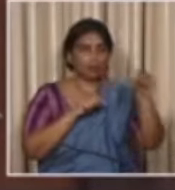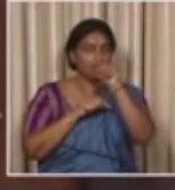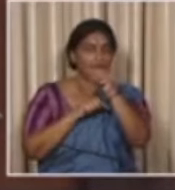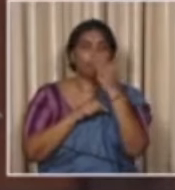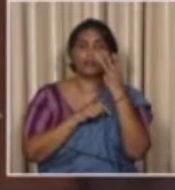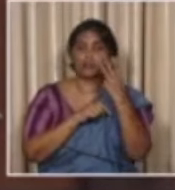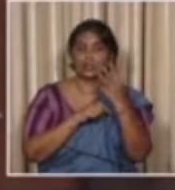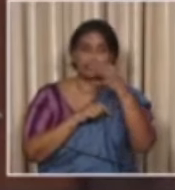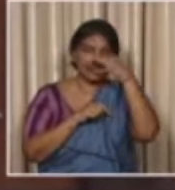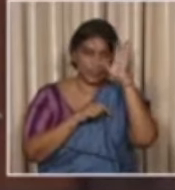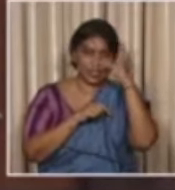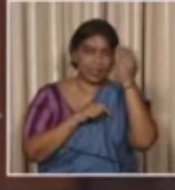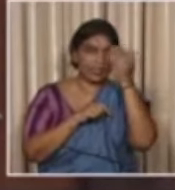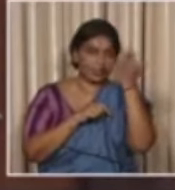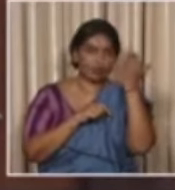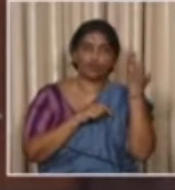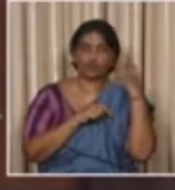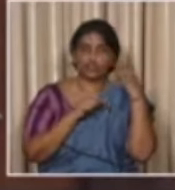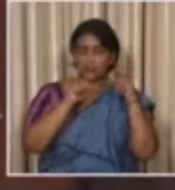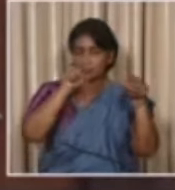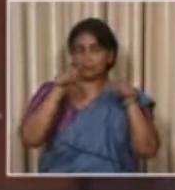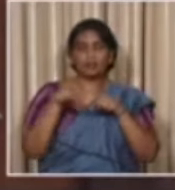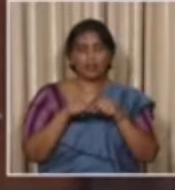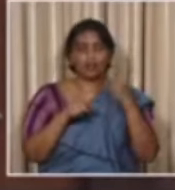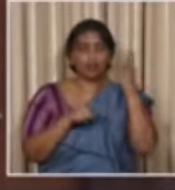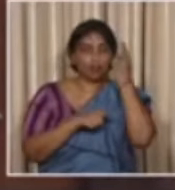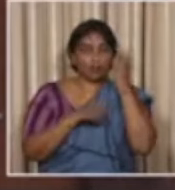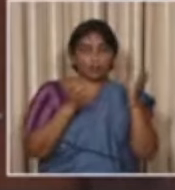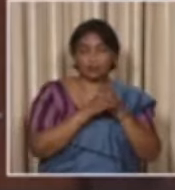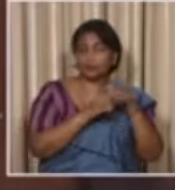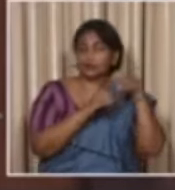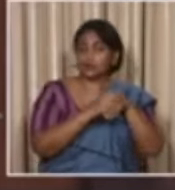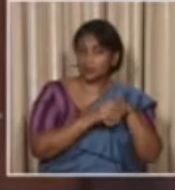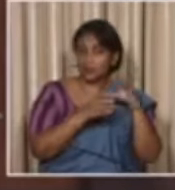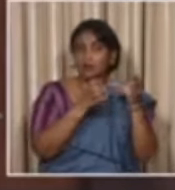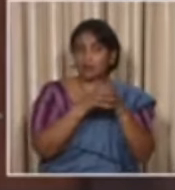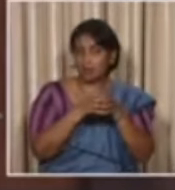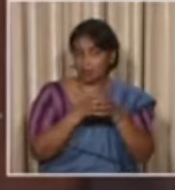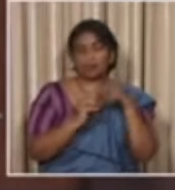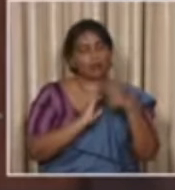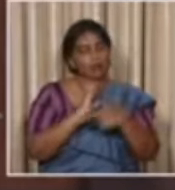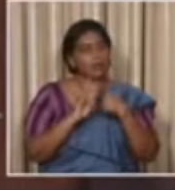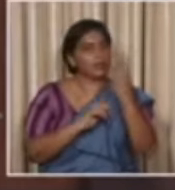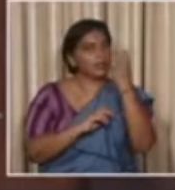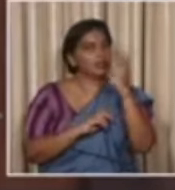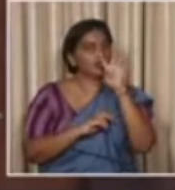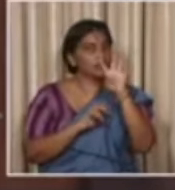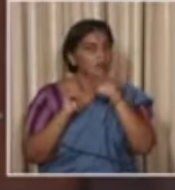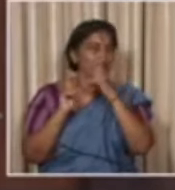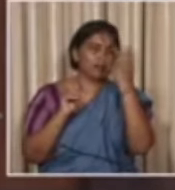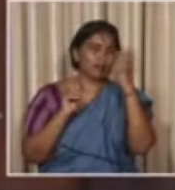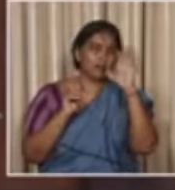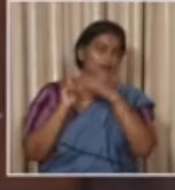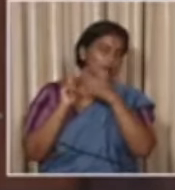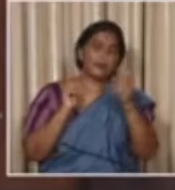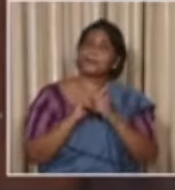තුන කියන්නේ සිංහල දෙමළ මුස්ලිම් බුද්ධිආංශත් එක්ක සම්බන්ධ නිලධාරීන්ගේ කණ්ඩායමක් මේ රට තුළ 2004-05 ඉඳන් තමයි මේක ආරම්භ